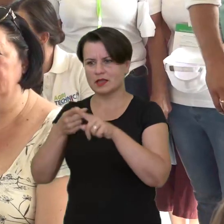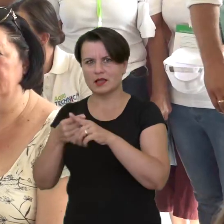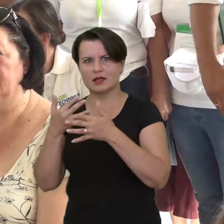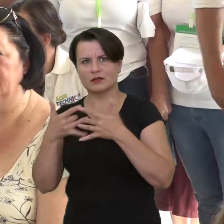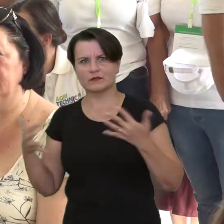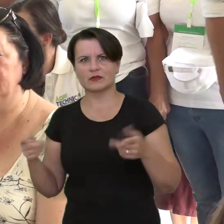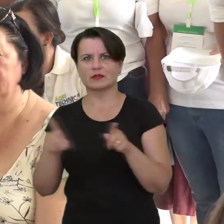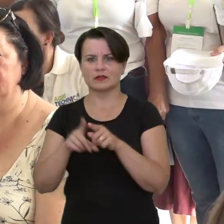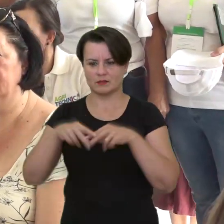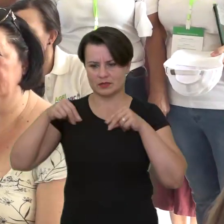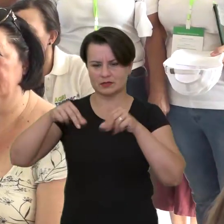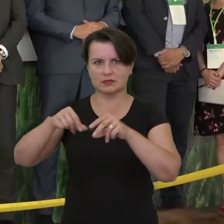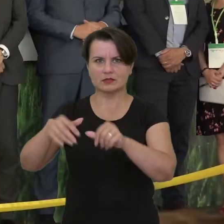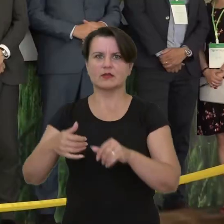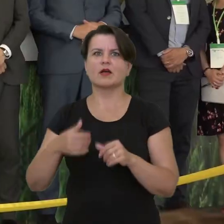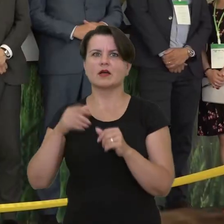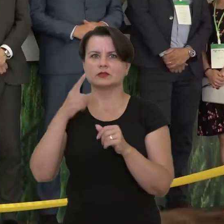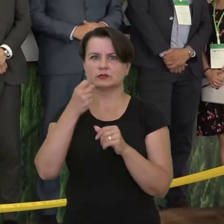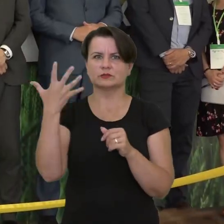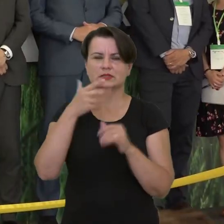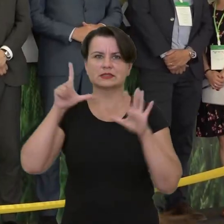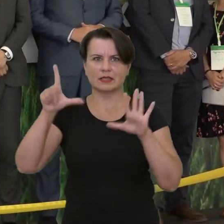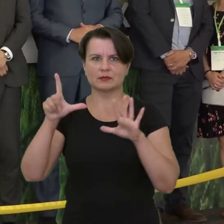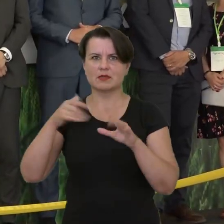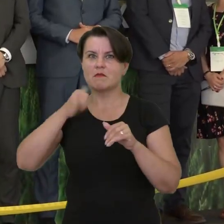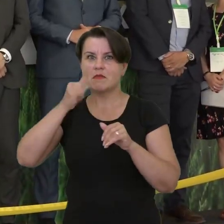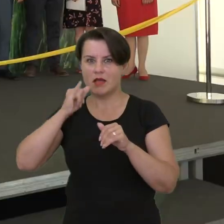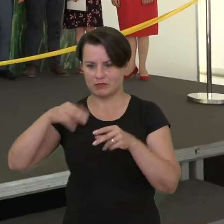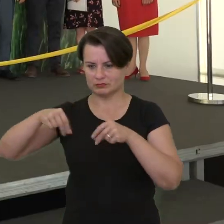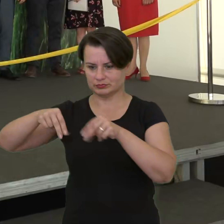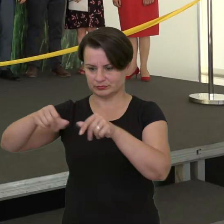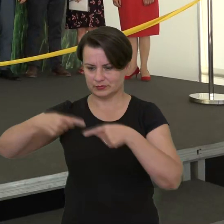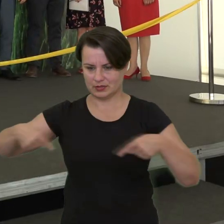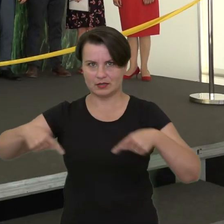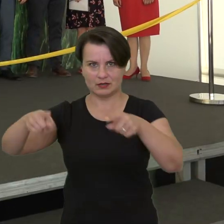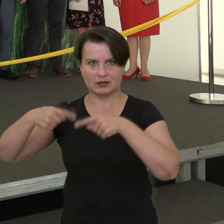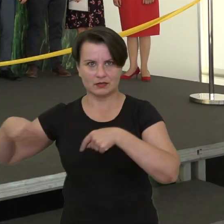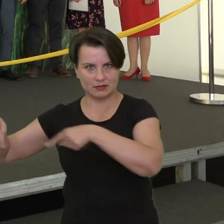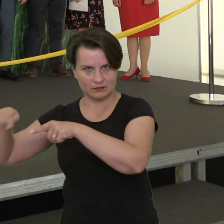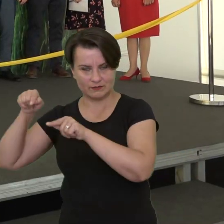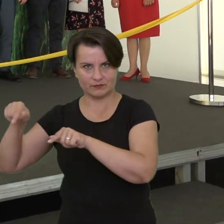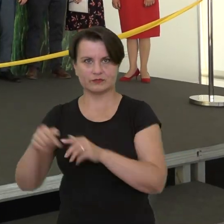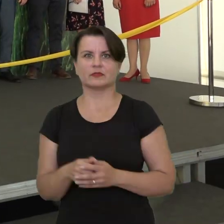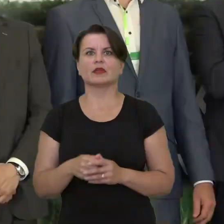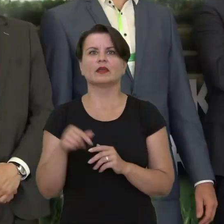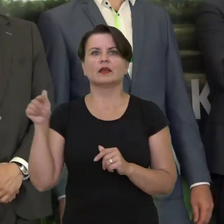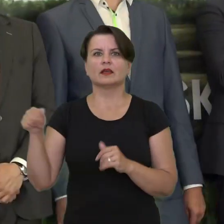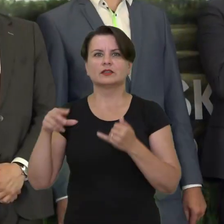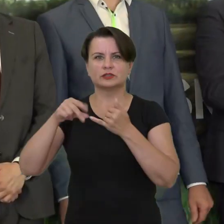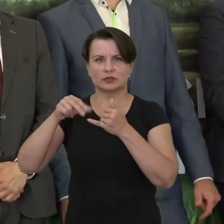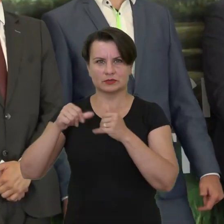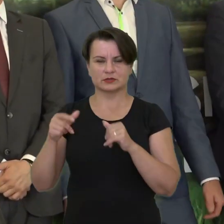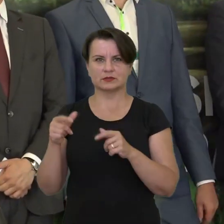net 757 bandymų laukeliuose. Renginio organizatorė Lietuvos agrarinių miškų ir mokslų